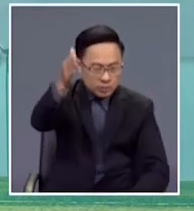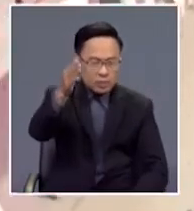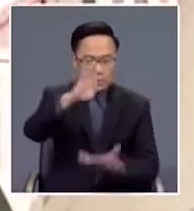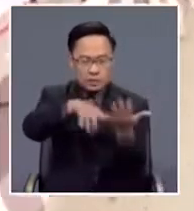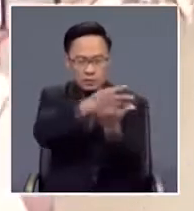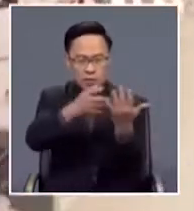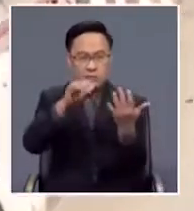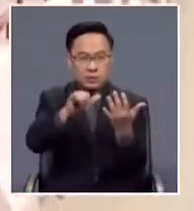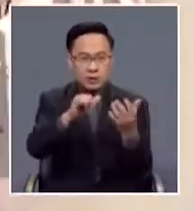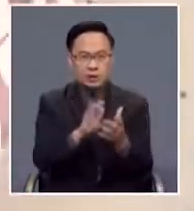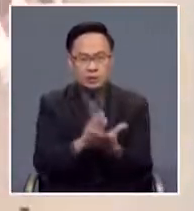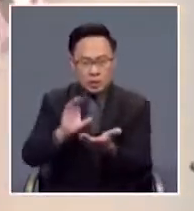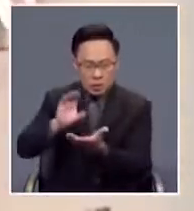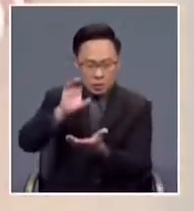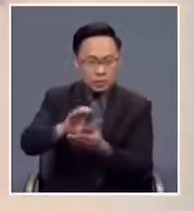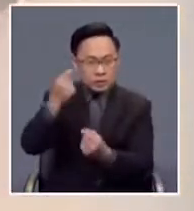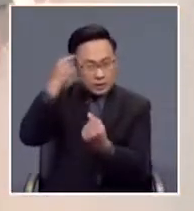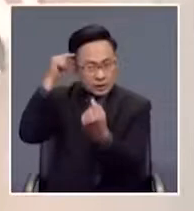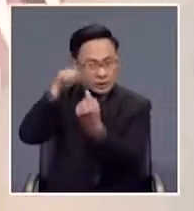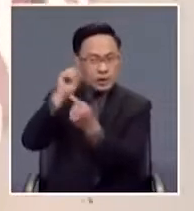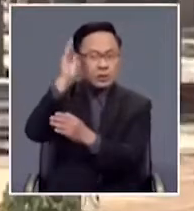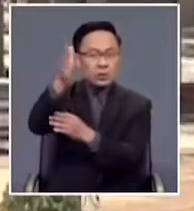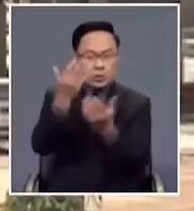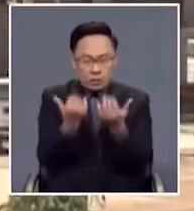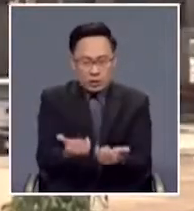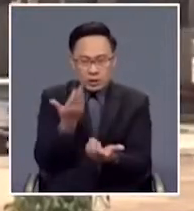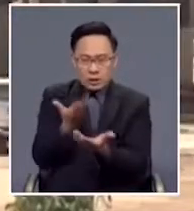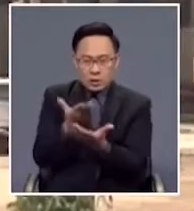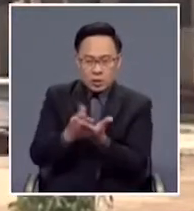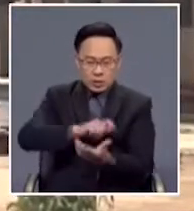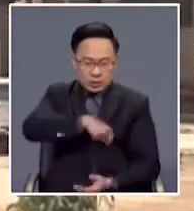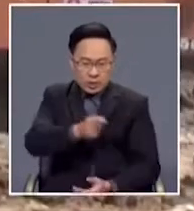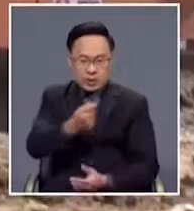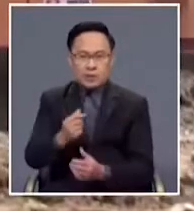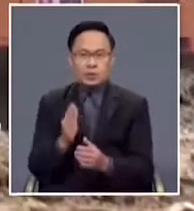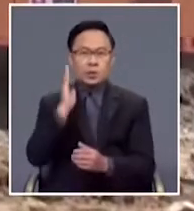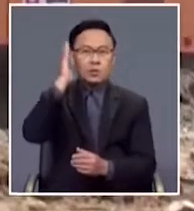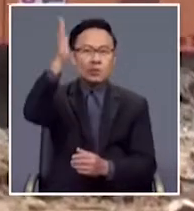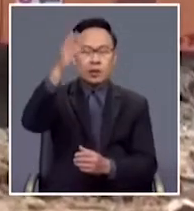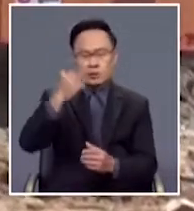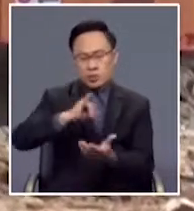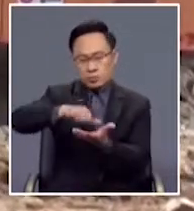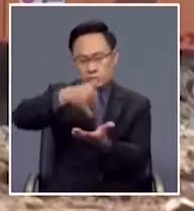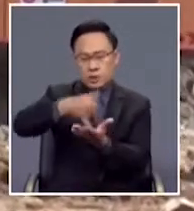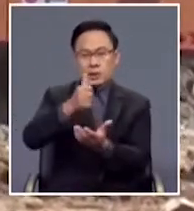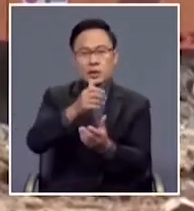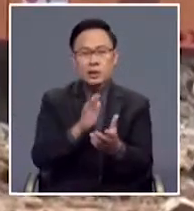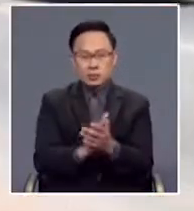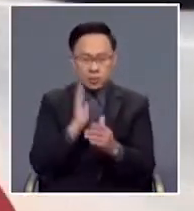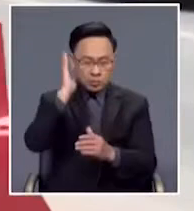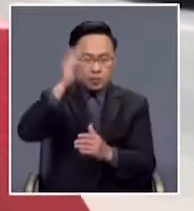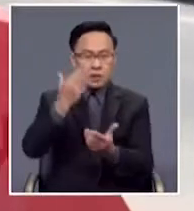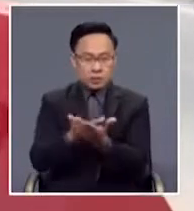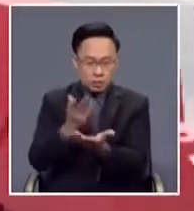ตร์โดยเน้นการลงทุนเพื่ออนาคตยอมเป็นหนี้ในวันนี้เพื่อกำไรในวันหน้าเพราะเป็นหนี้ที่จะต้องก่อเกิดมูลค่าในอนา